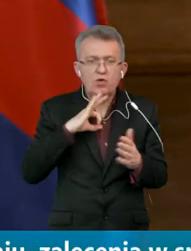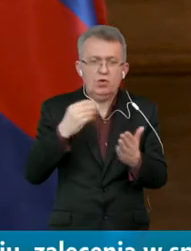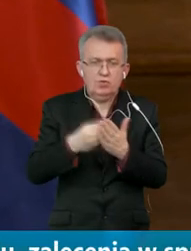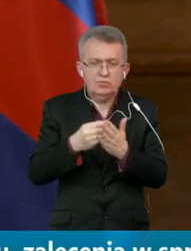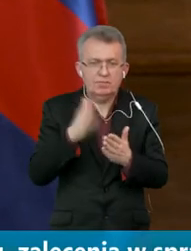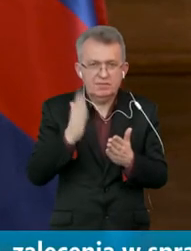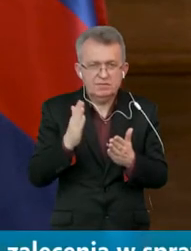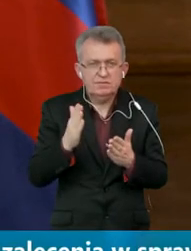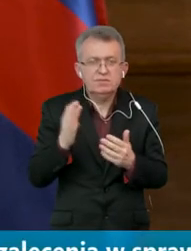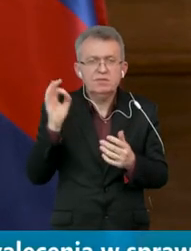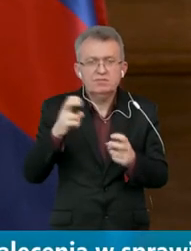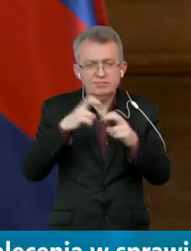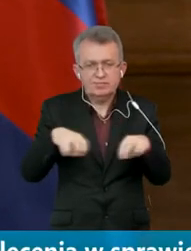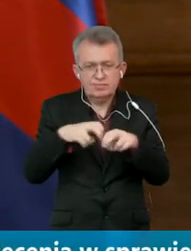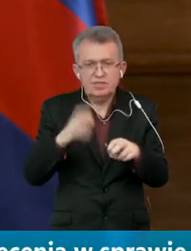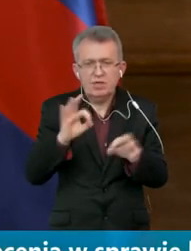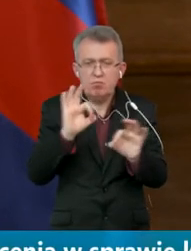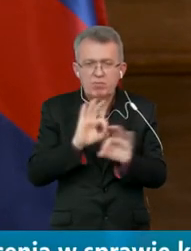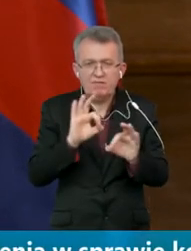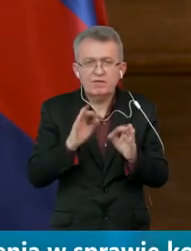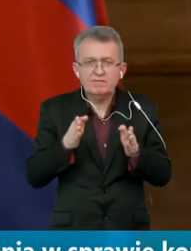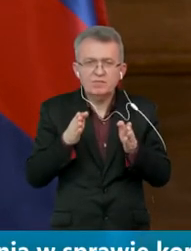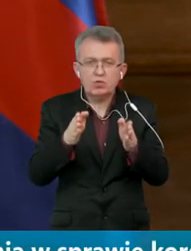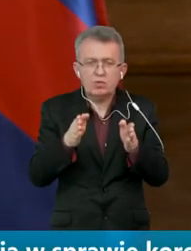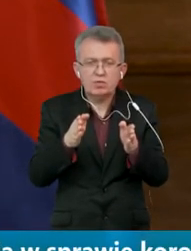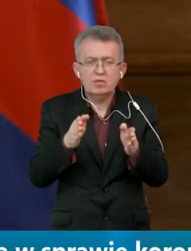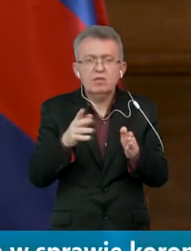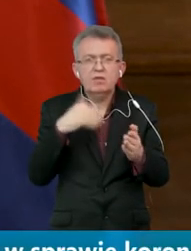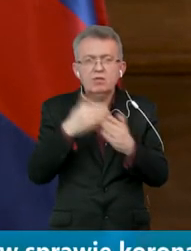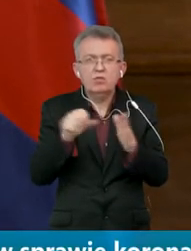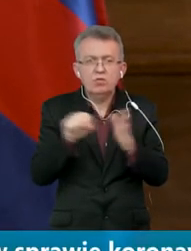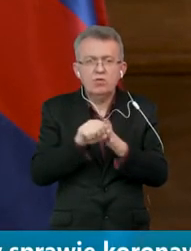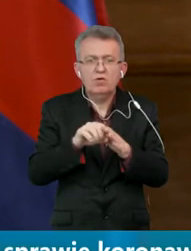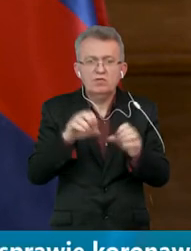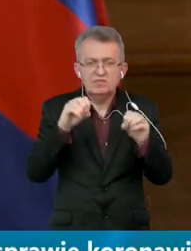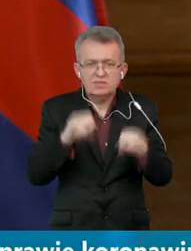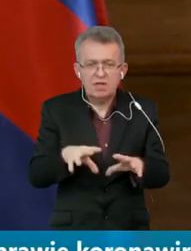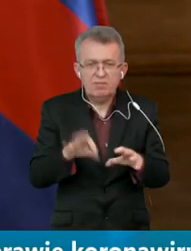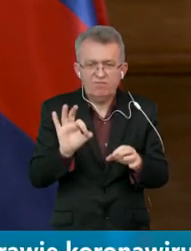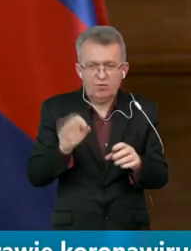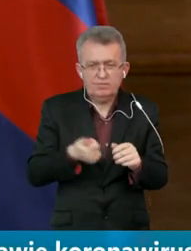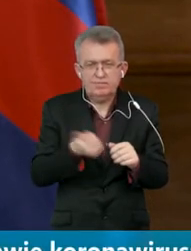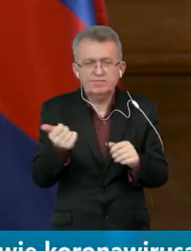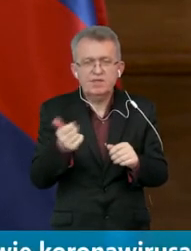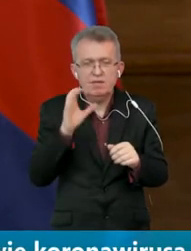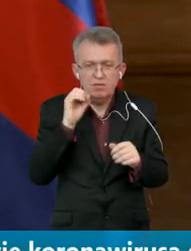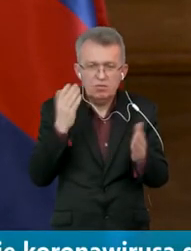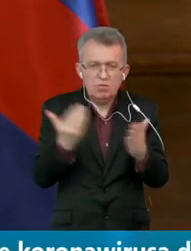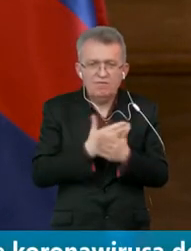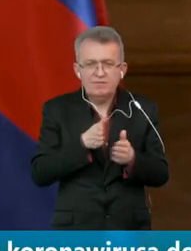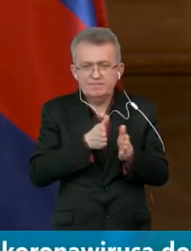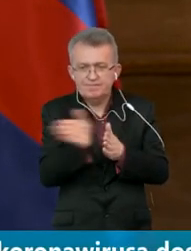dokona przebudowy i poprawy układu komunikacyjnego zapewniającego dostęp do swojego nowego sklepu. Tam pojawią się nowe